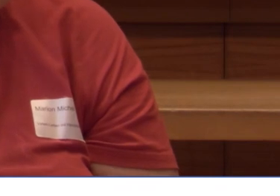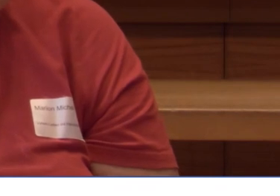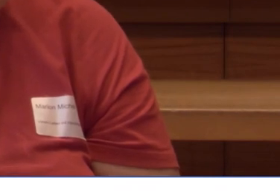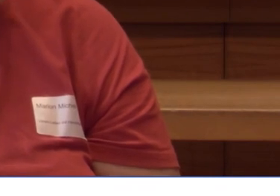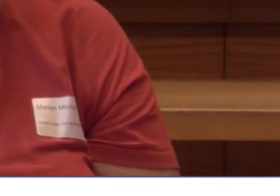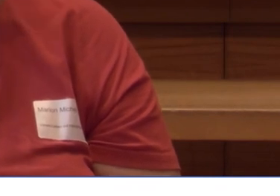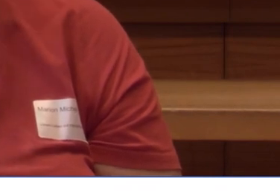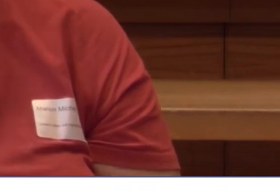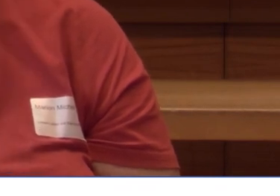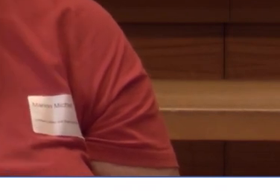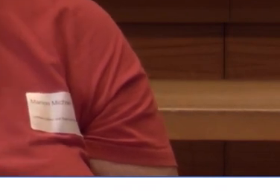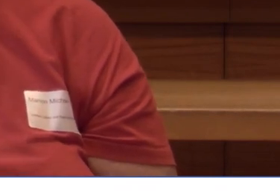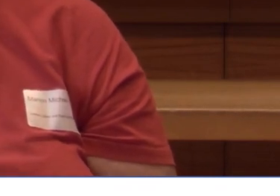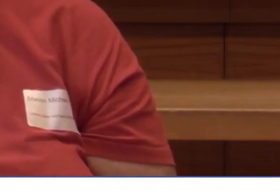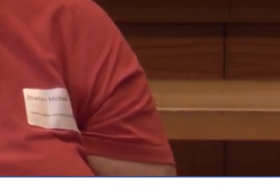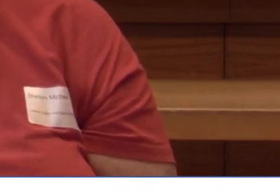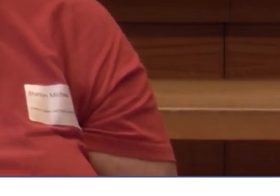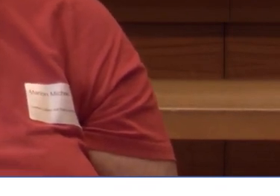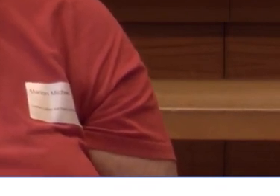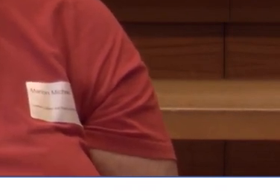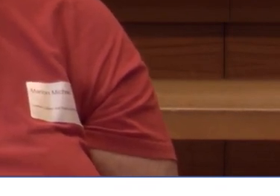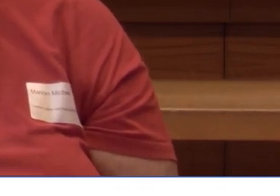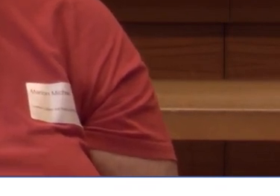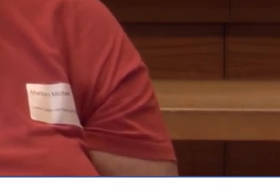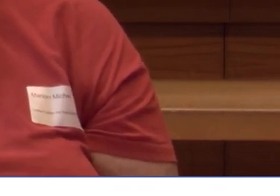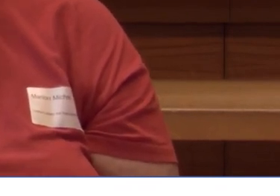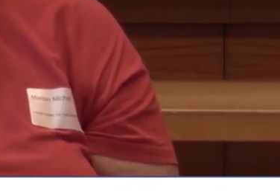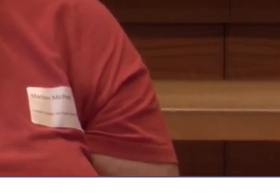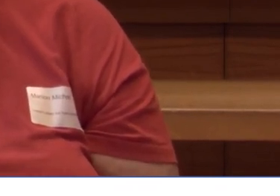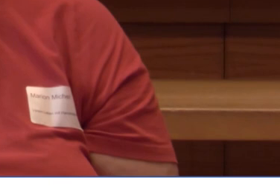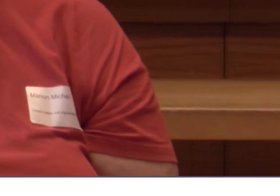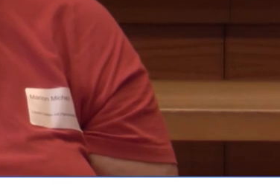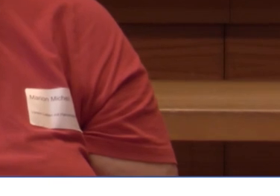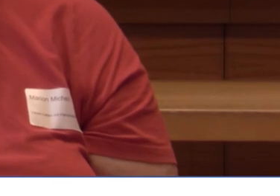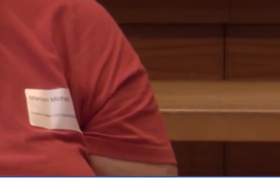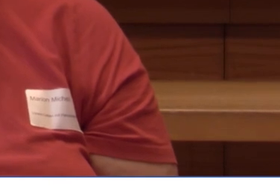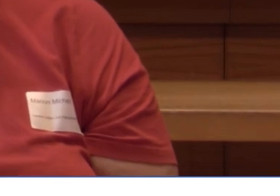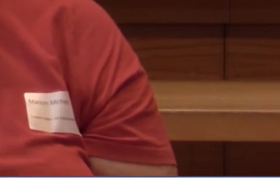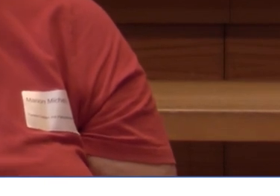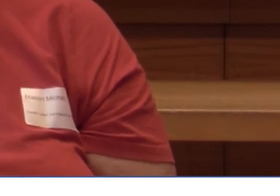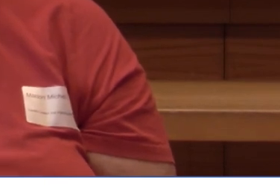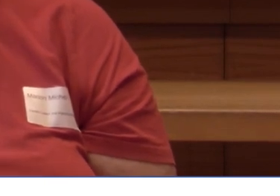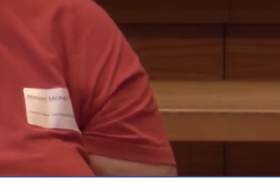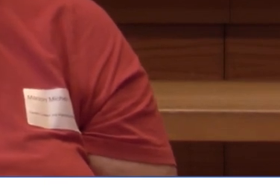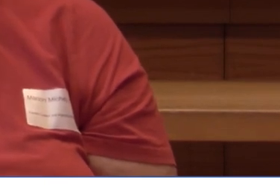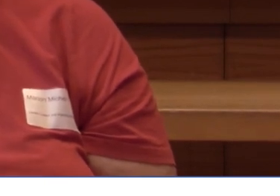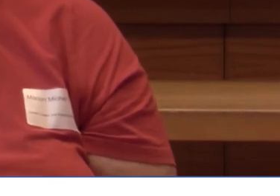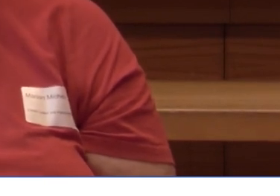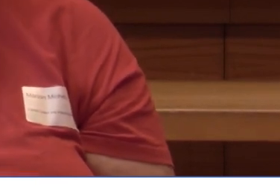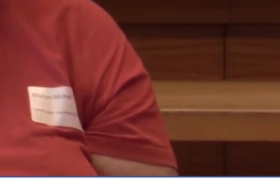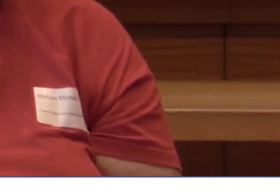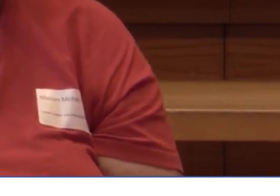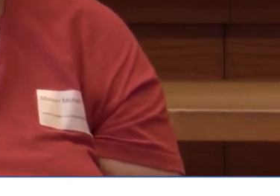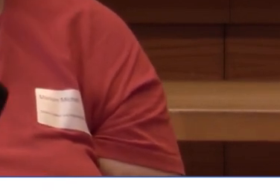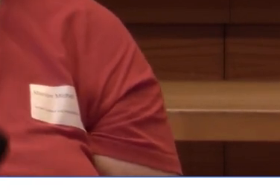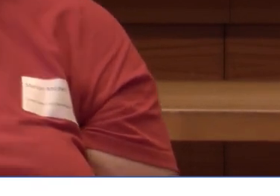viel weiter denken weiterentwickeln dass die Hilfe soll kann sie gebraucht wird und eben solche Fälle nicht mehr passieren